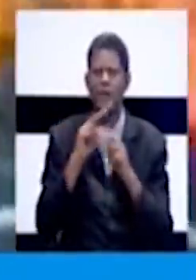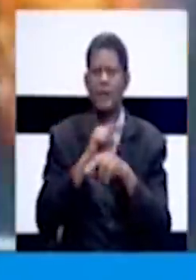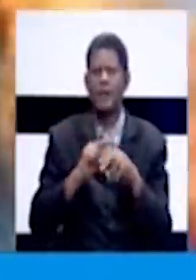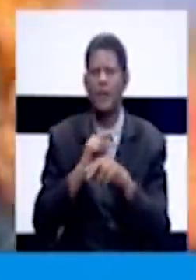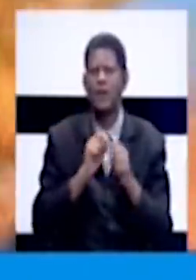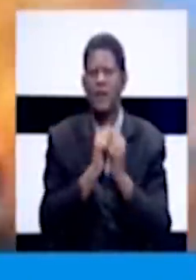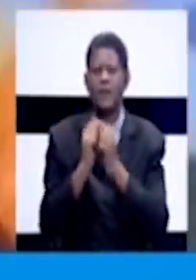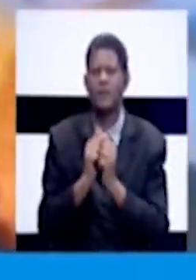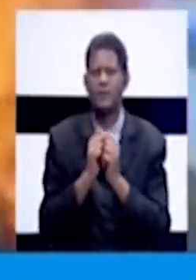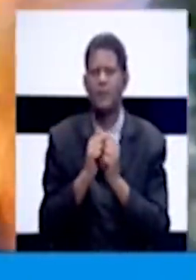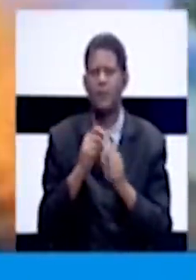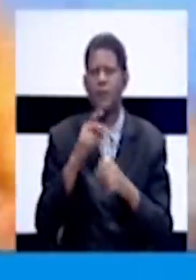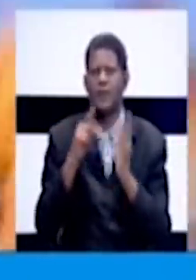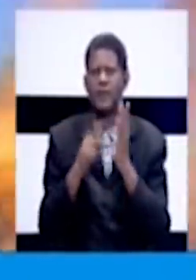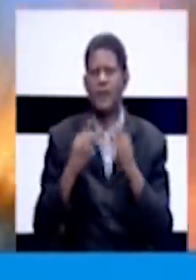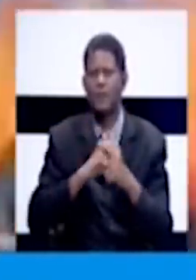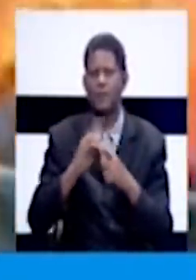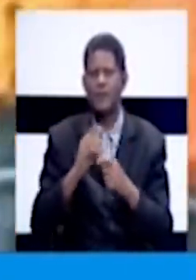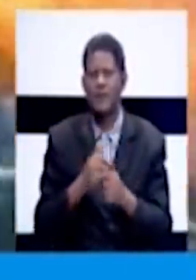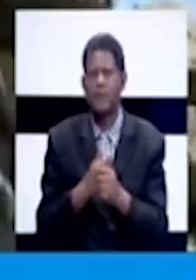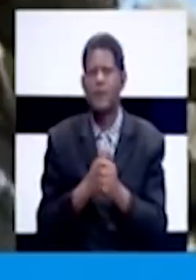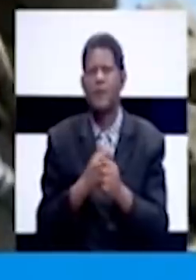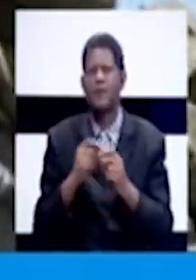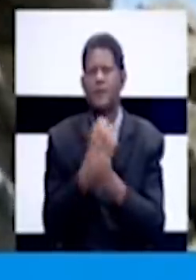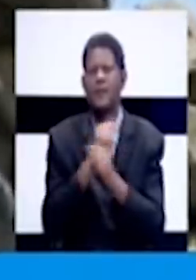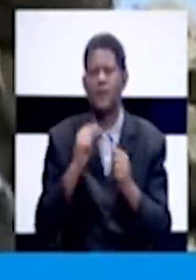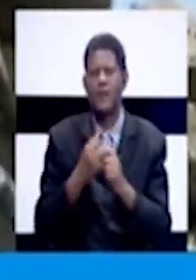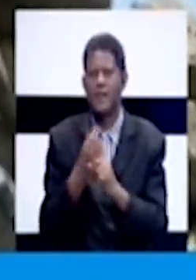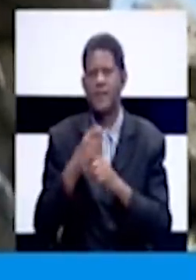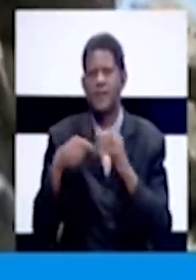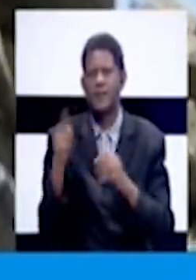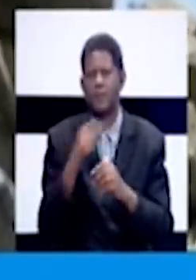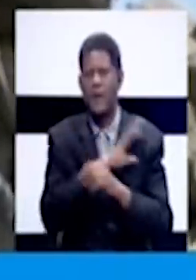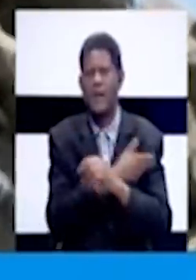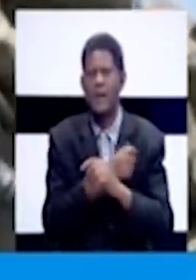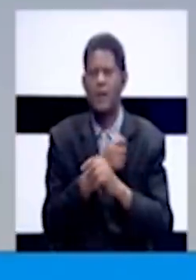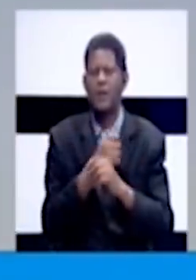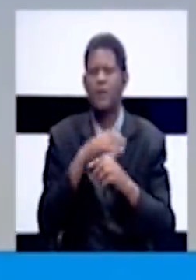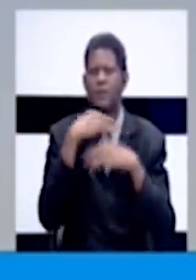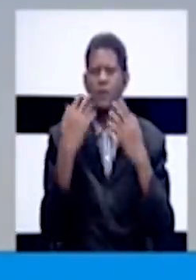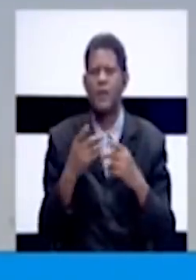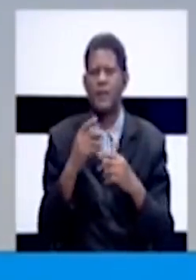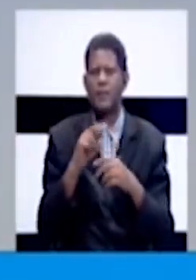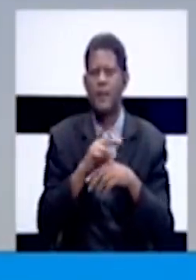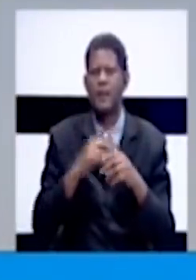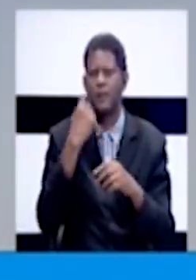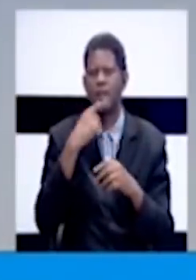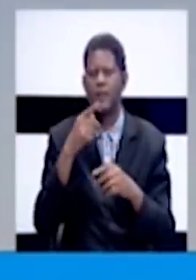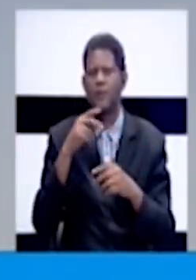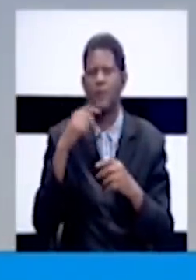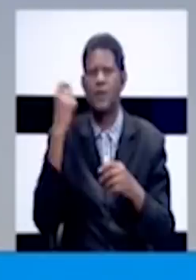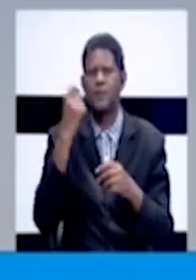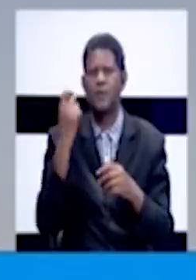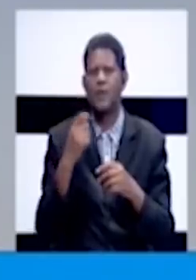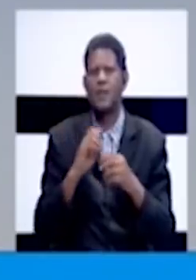ማዕርነትን ርትዓውነትን ዝብገስ ፖለቲካዊ መስመር ተደሪኹ ዝካየድ ፍትሓዊ ቃልሲ ክሳብ ዝኾነ ብቕልፆምን መስዋዕቱን ብሔራዊ ሓድነቱ ከም ዝራግፅ ንፃትውን ከየጠራጠረ ስለ